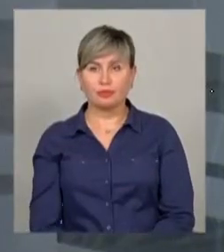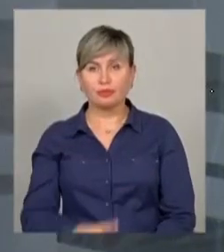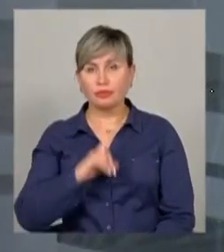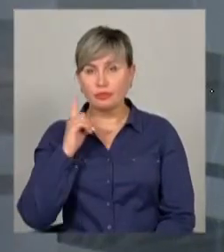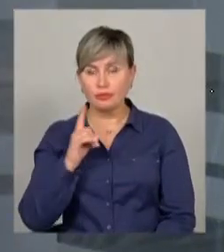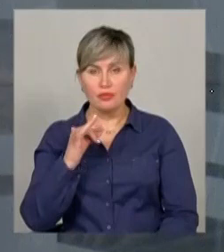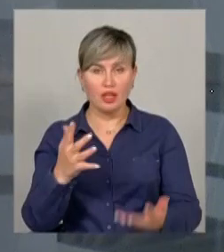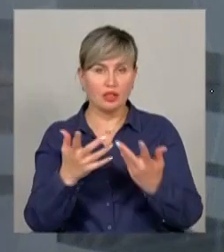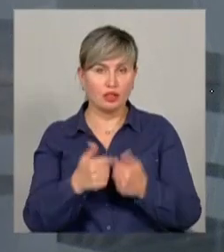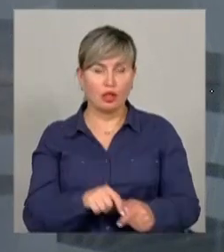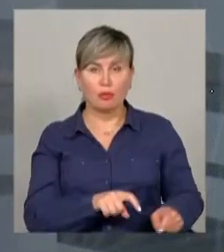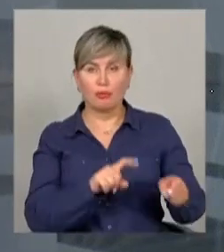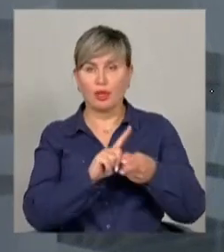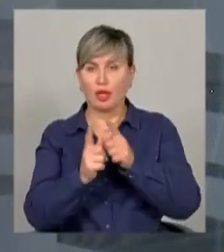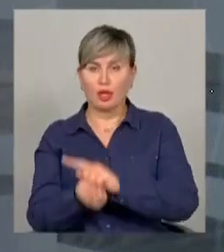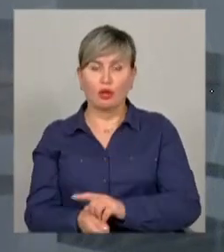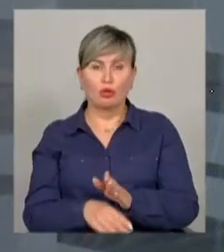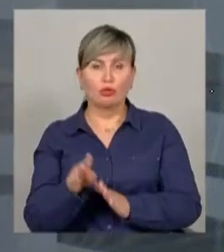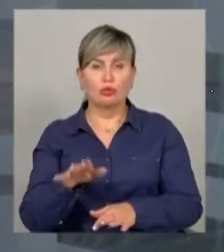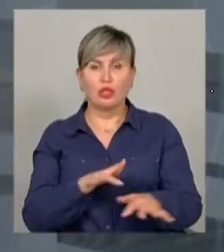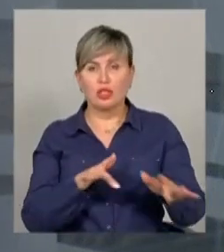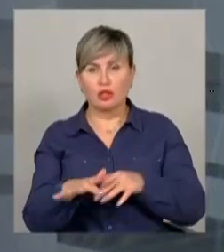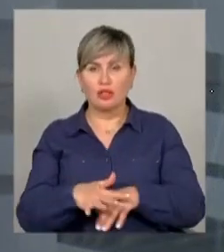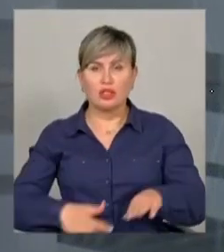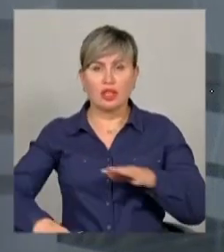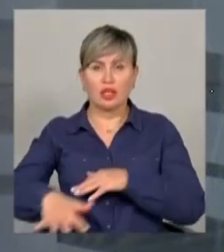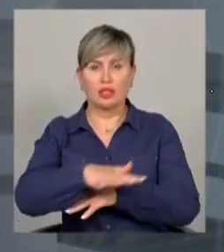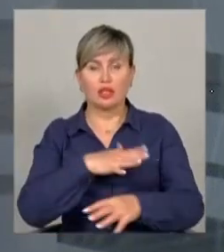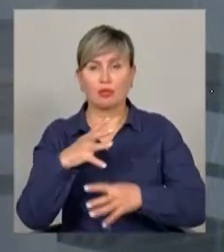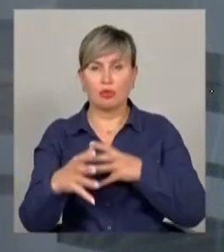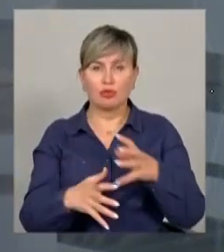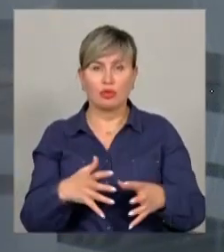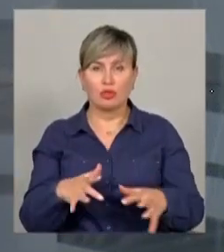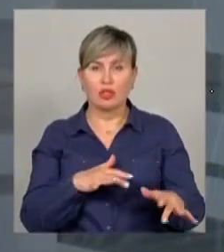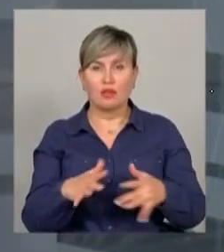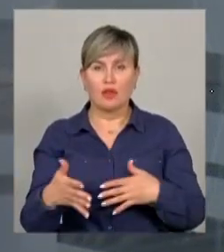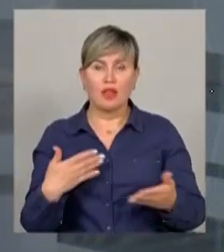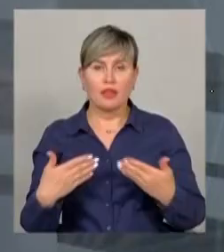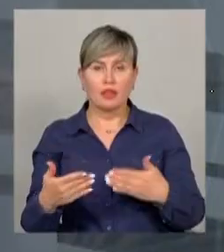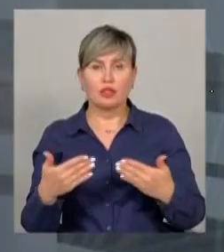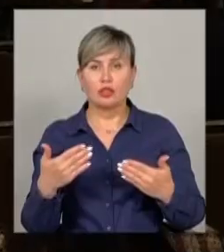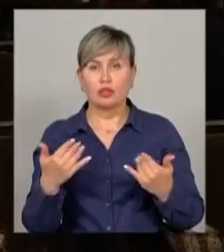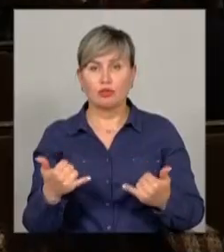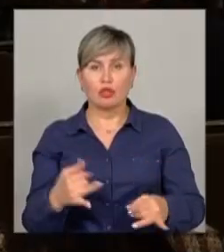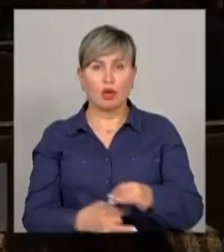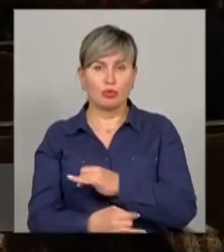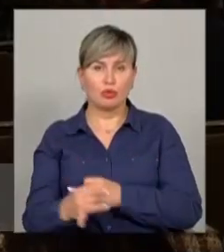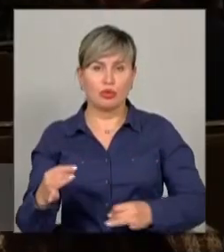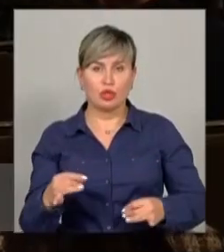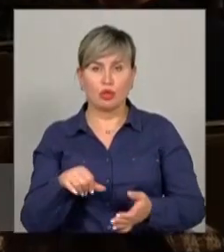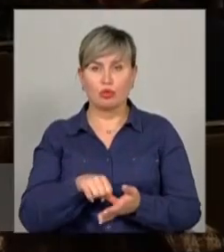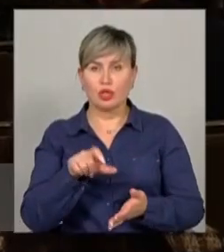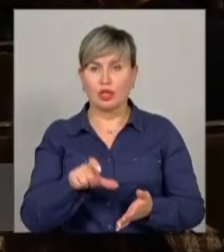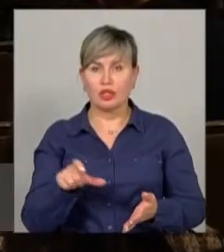Зеленый и цифровой переход, улучшение деловой среды и международные торговые отношения. Это и многое другое сегодня обсудили